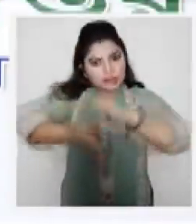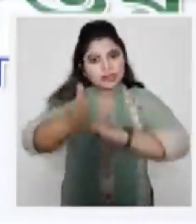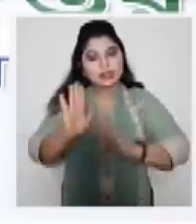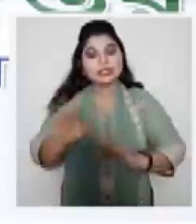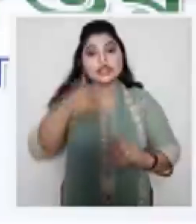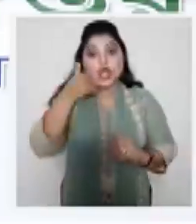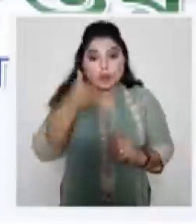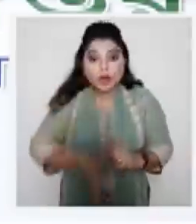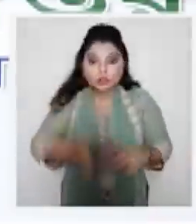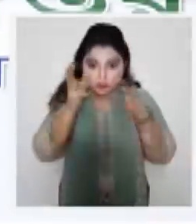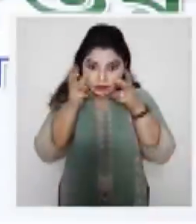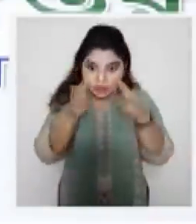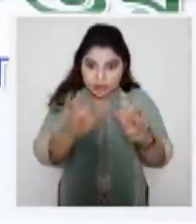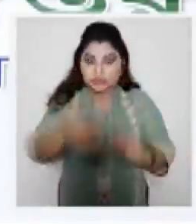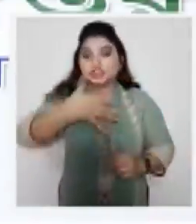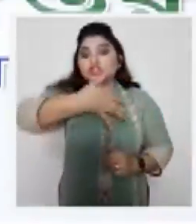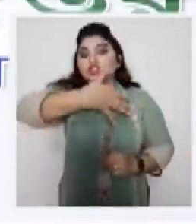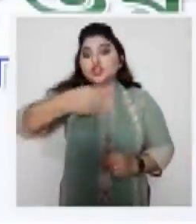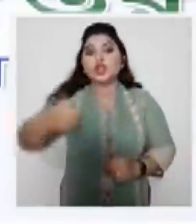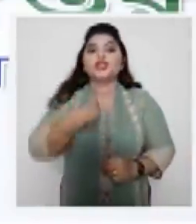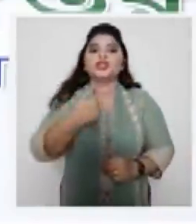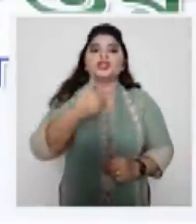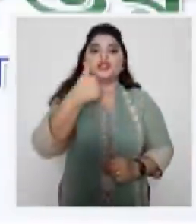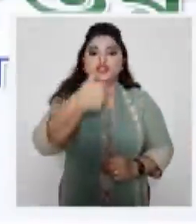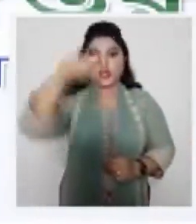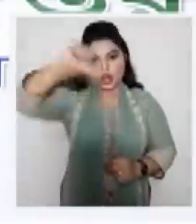2,61,689 জন। বর্তমানে কোয়ারেন্টাইনে আছেন